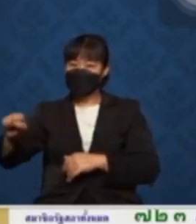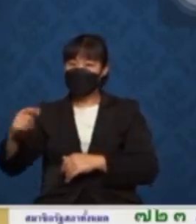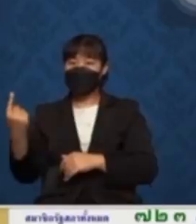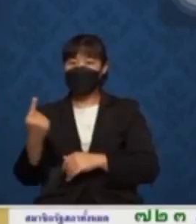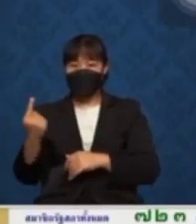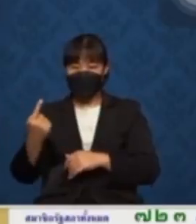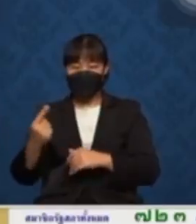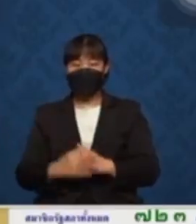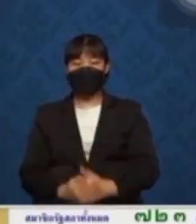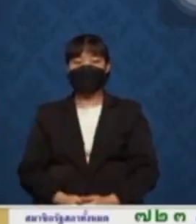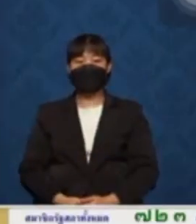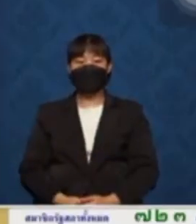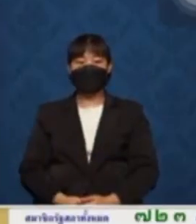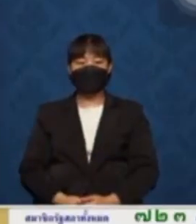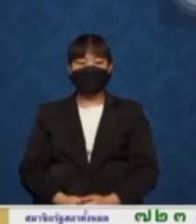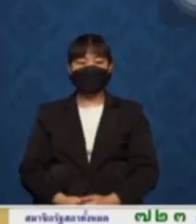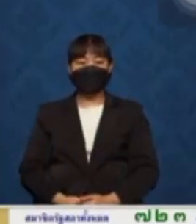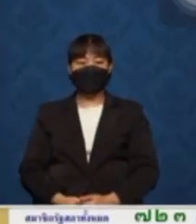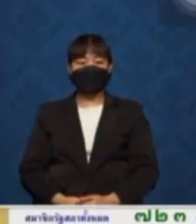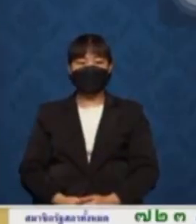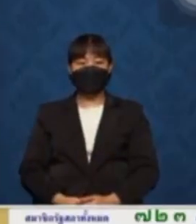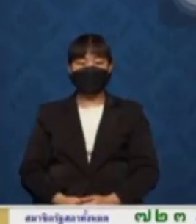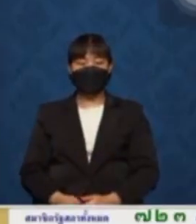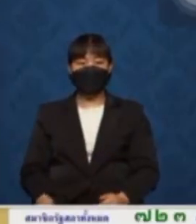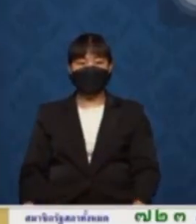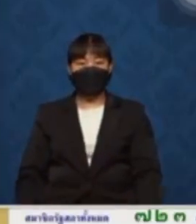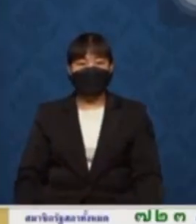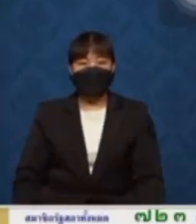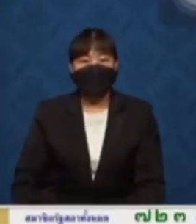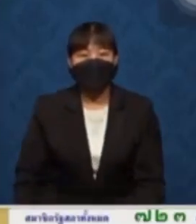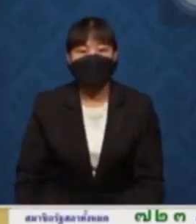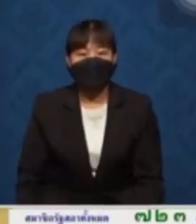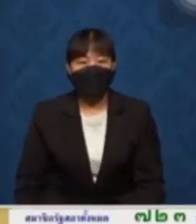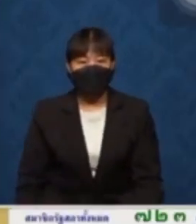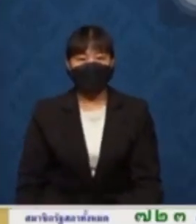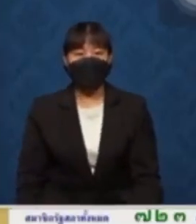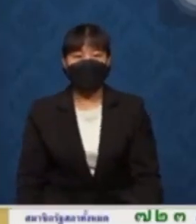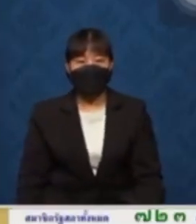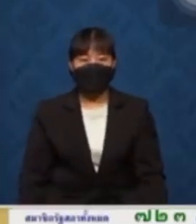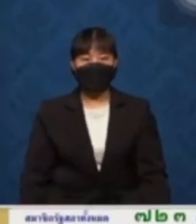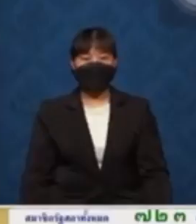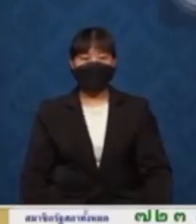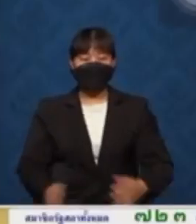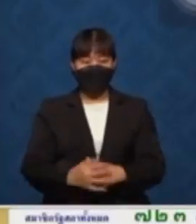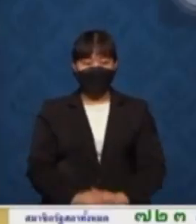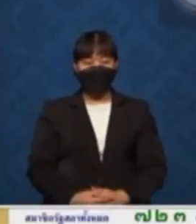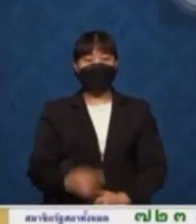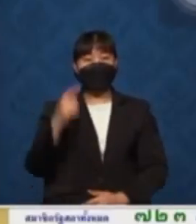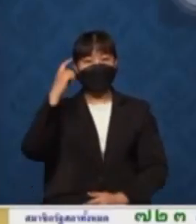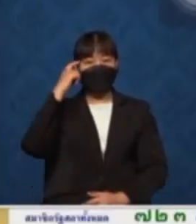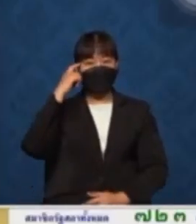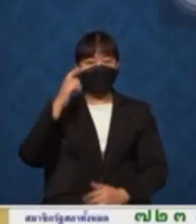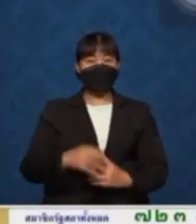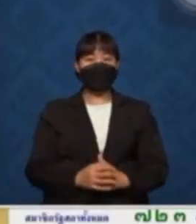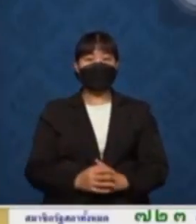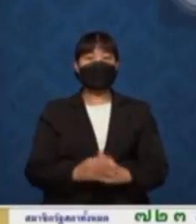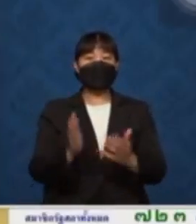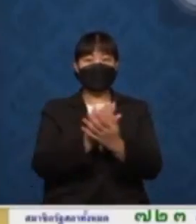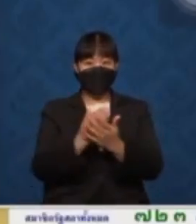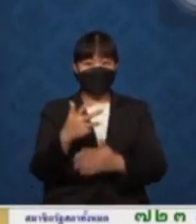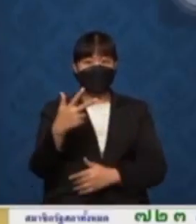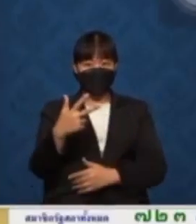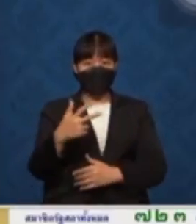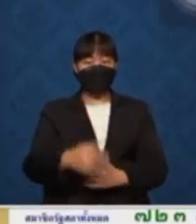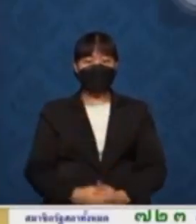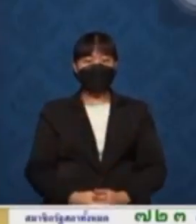ภาผู้แทนราษฎรที่มาจากการเลือกตั้งผมคิดว่าแนวทางสภาเดี่ยวนั้นมีข้อดีหลักๆแบ่งเป็น3ประการที่ผมสรุปไว้ว่าเป็นรัฐสภาที่จะถูกกว่